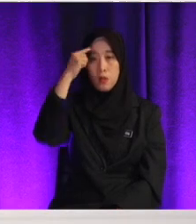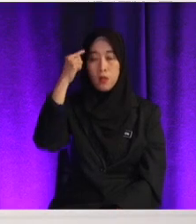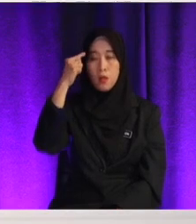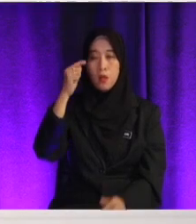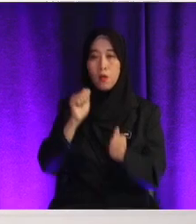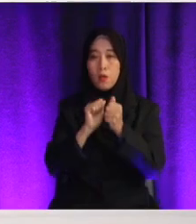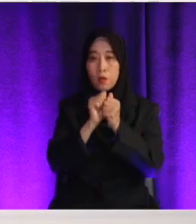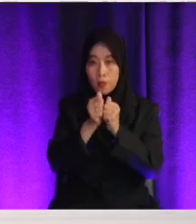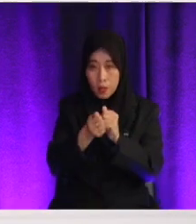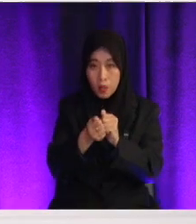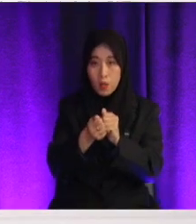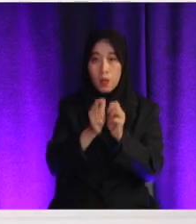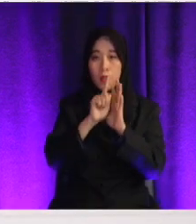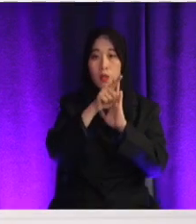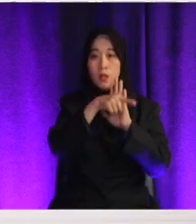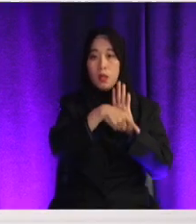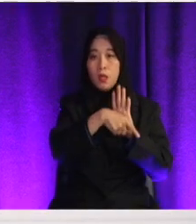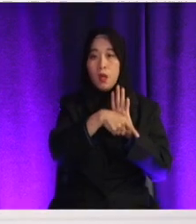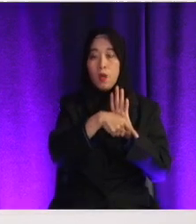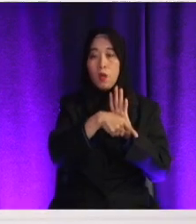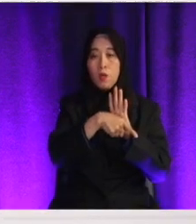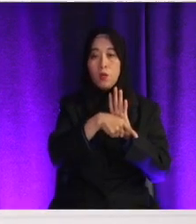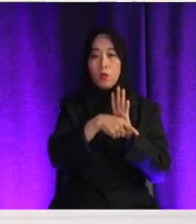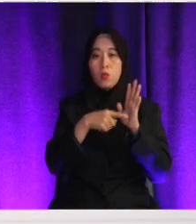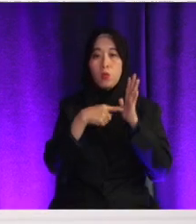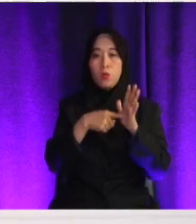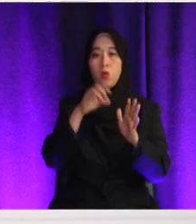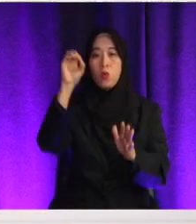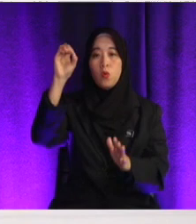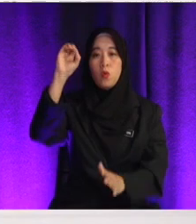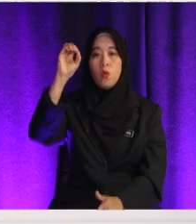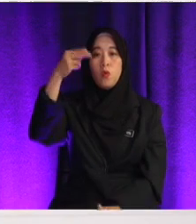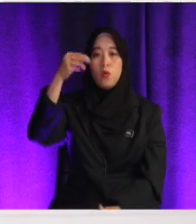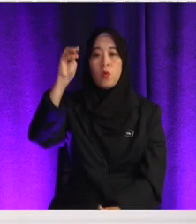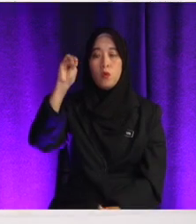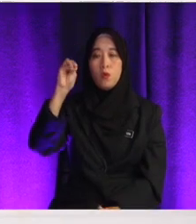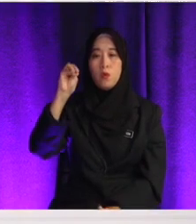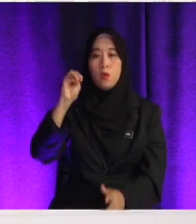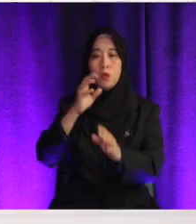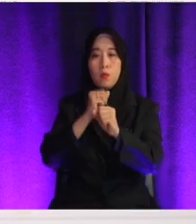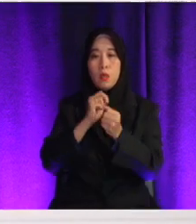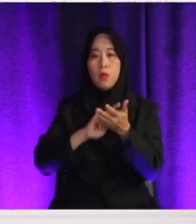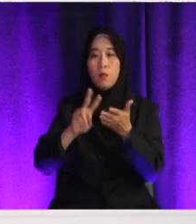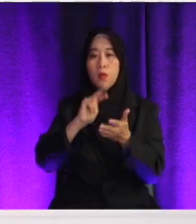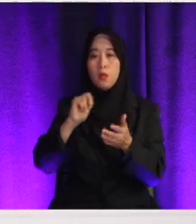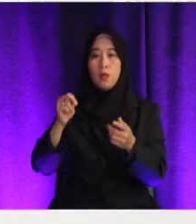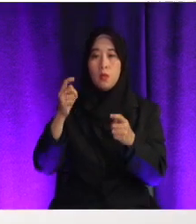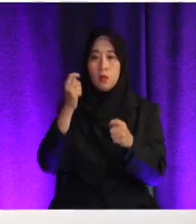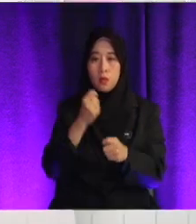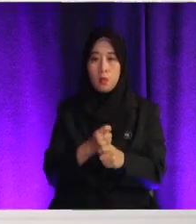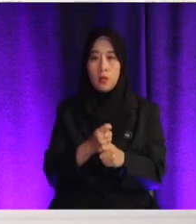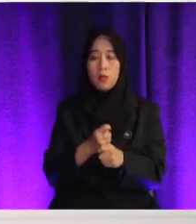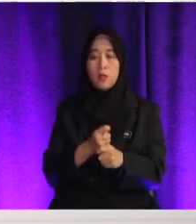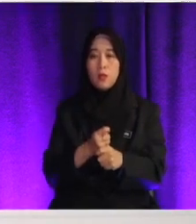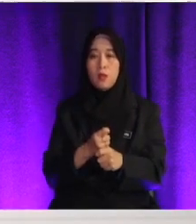kepada 0 ohm. Okey, murid perlu dapatkan 0 ohm untuk dapatkan bacaan yang tepat. Betul. Okey, so dah dapat 0 ohm